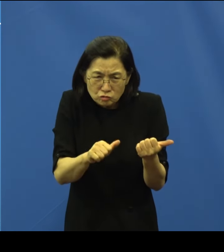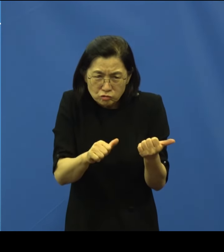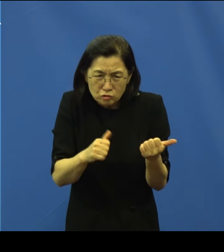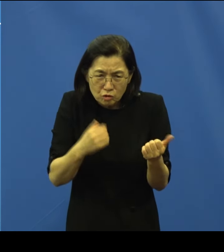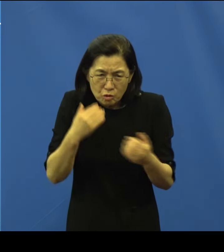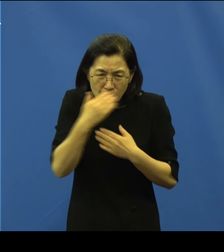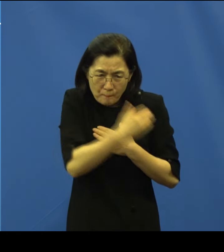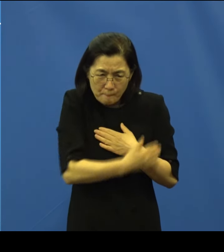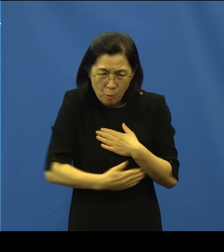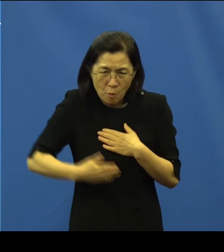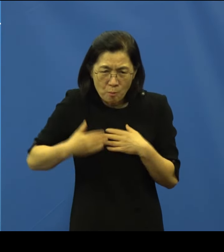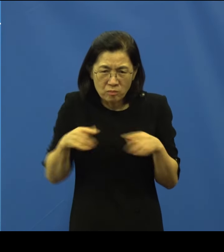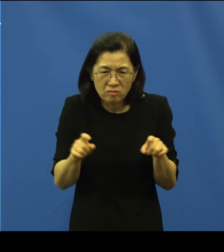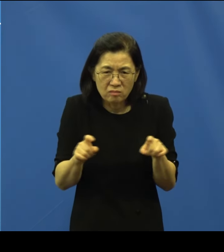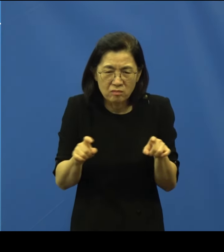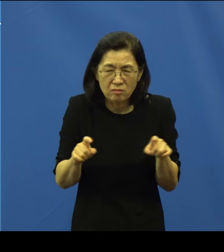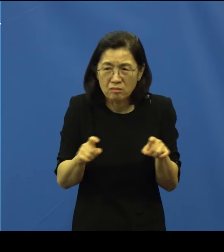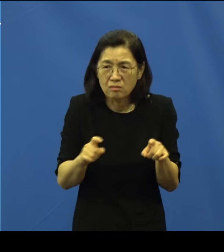무슨 말이냐?